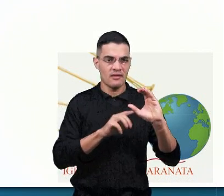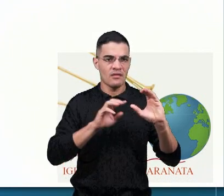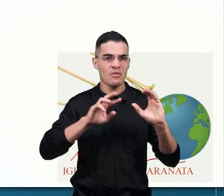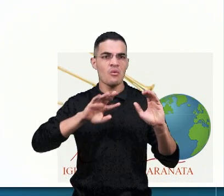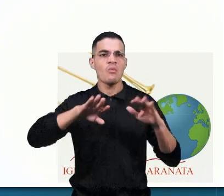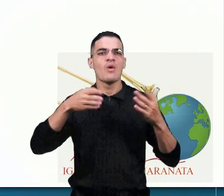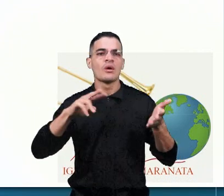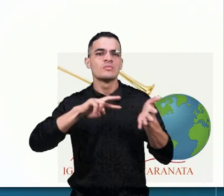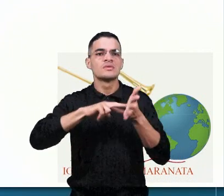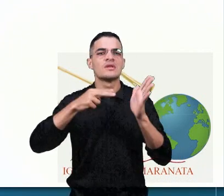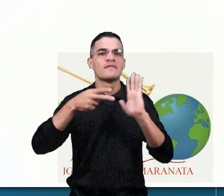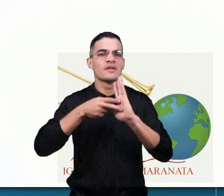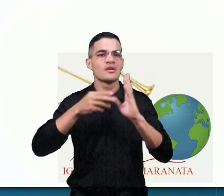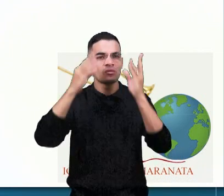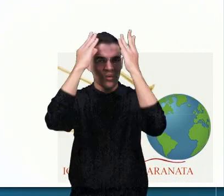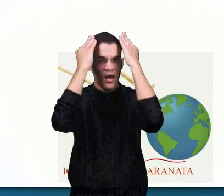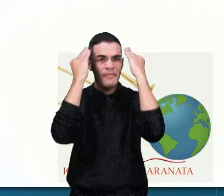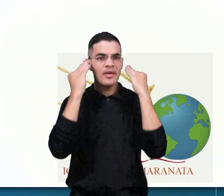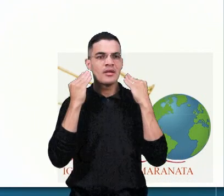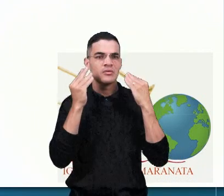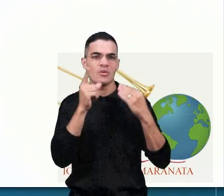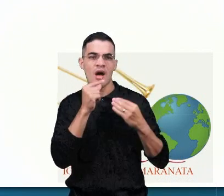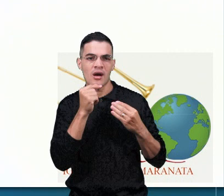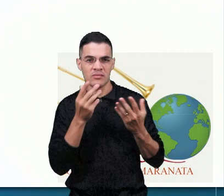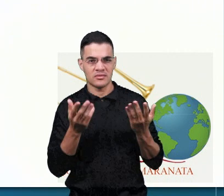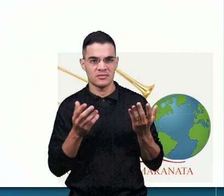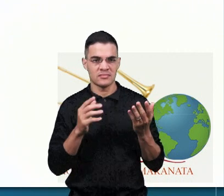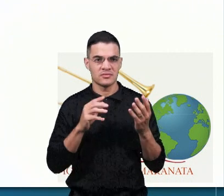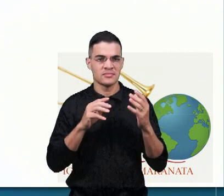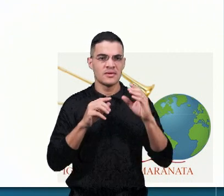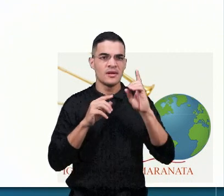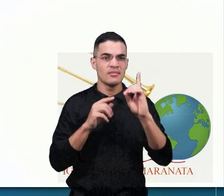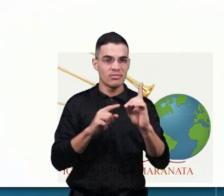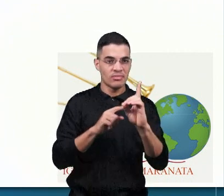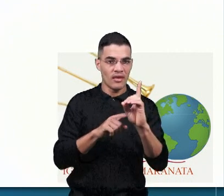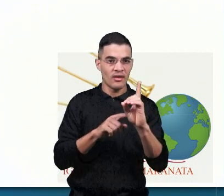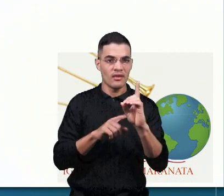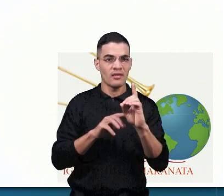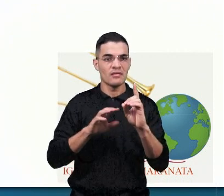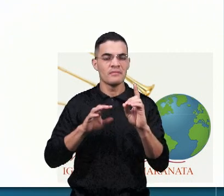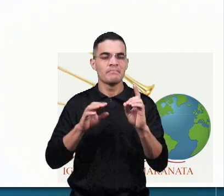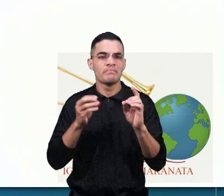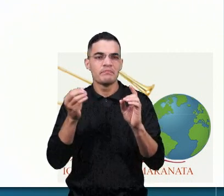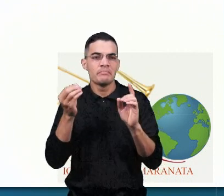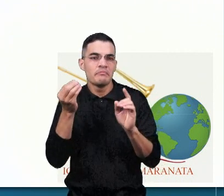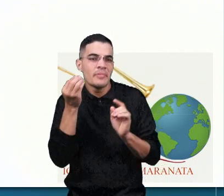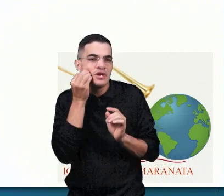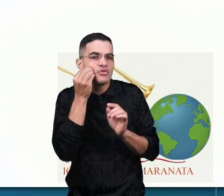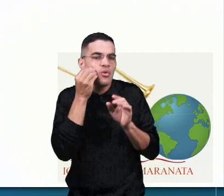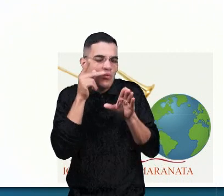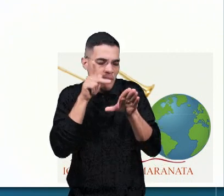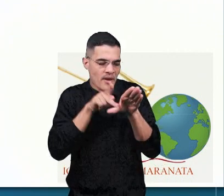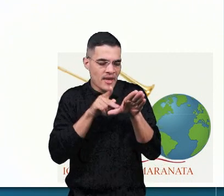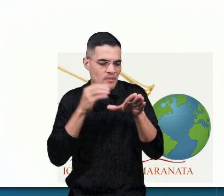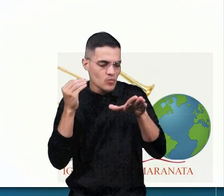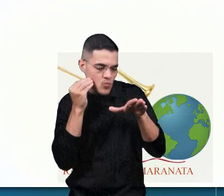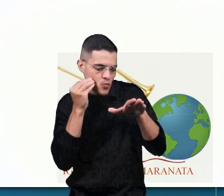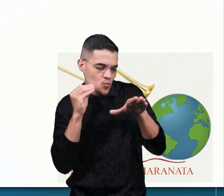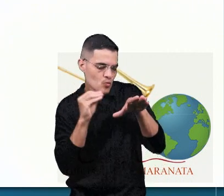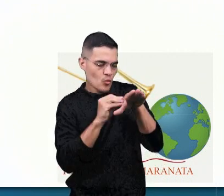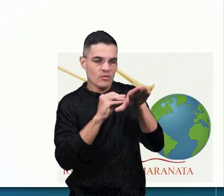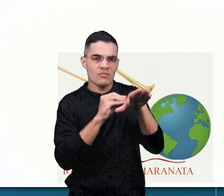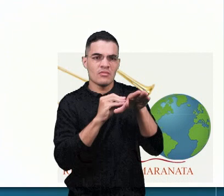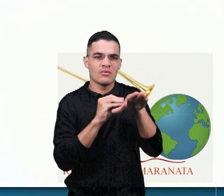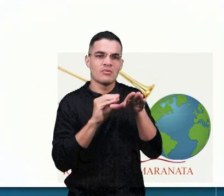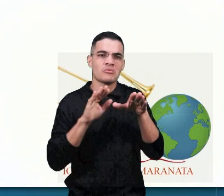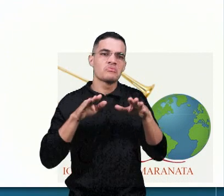le cheveu mouillé? La signification prophétique. Lettre D. Il a baisé ses pieds. Il a